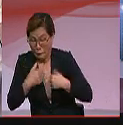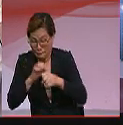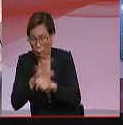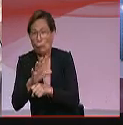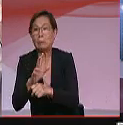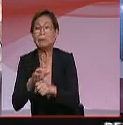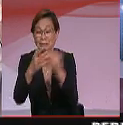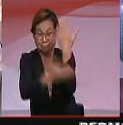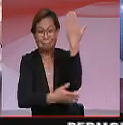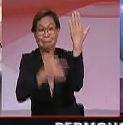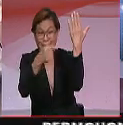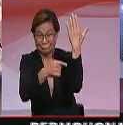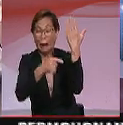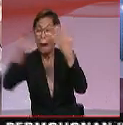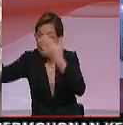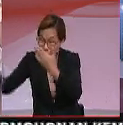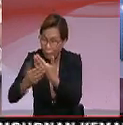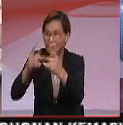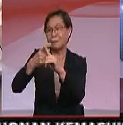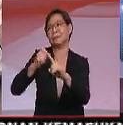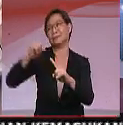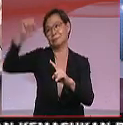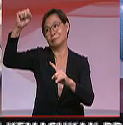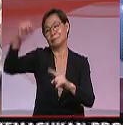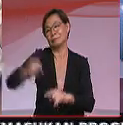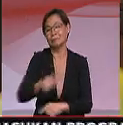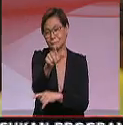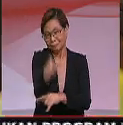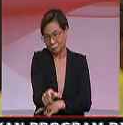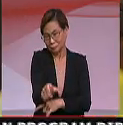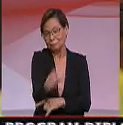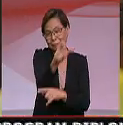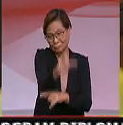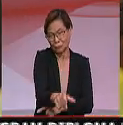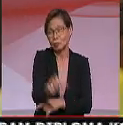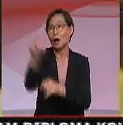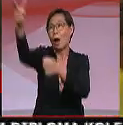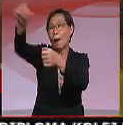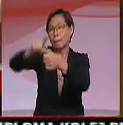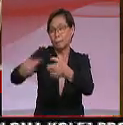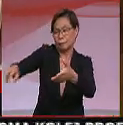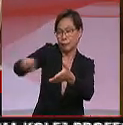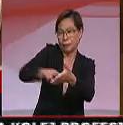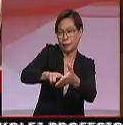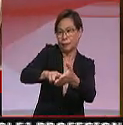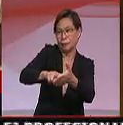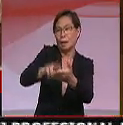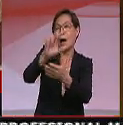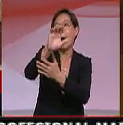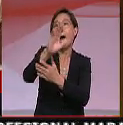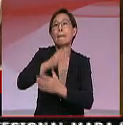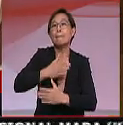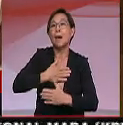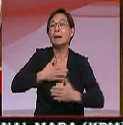di Semenanjung setelah kembali dari Sabah. Individu berkenaan perlu memuat turun dan mendaftar aplikasi